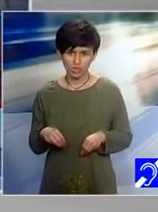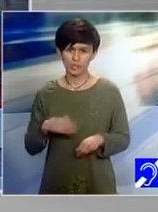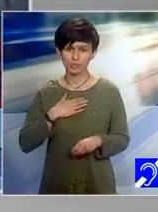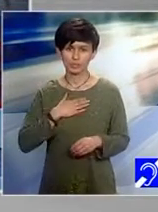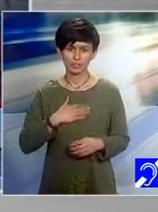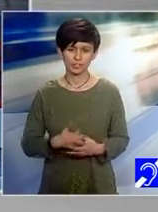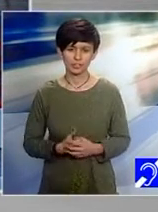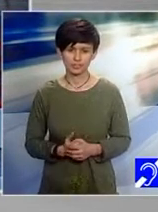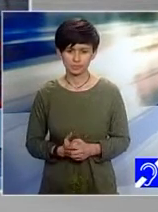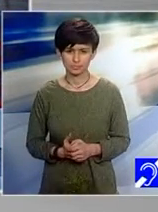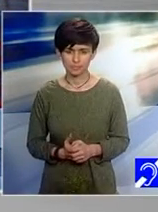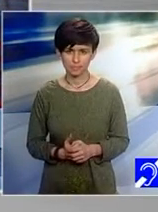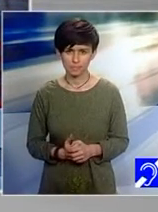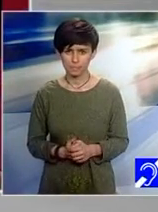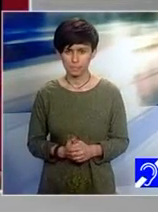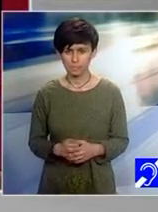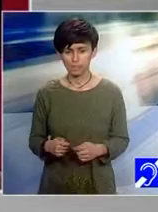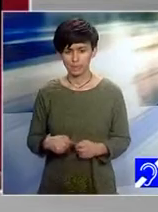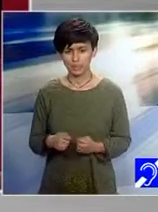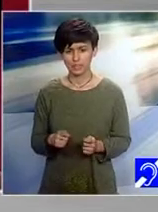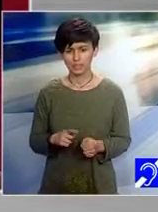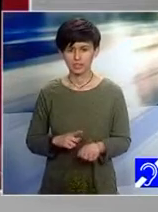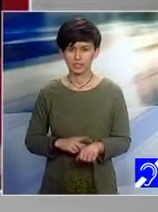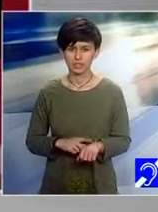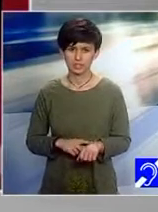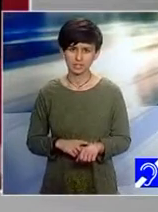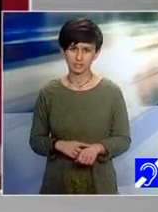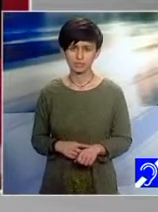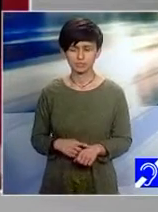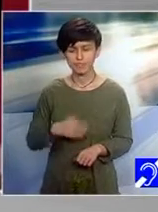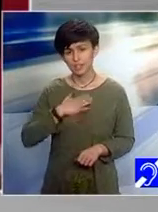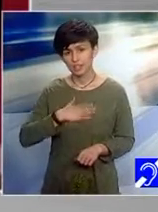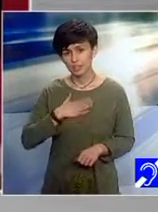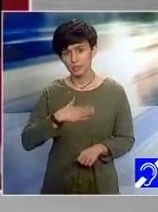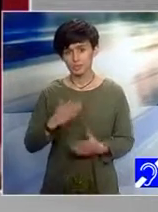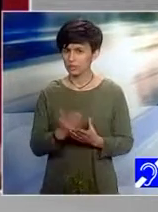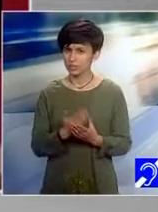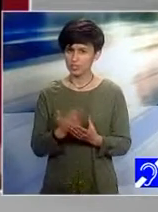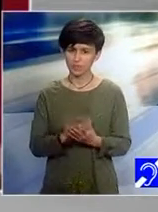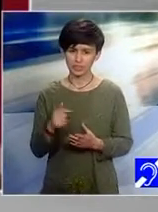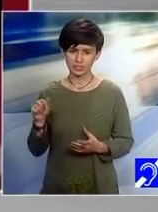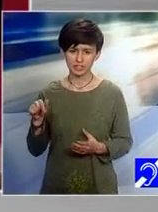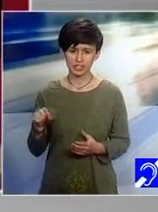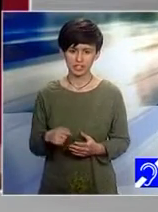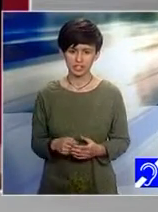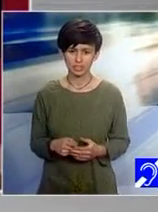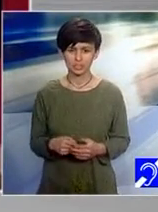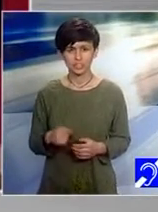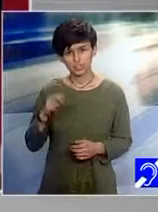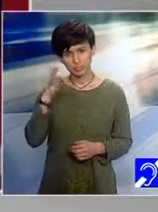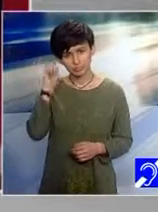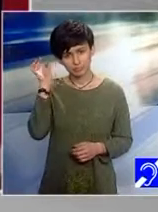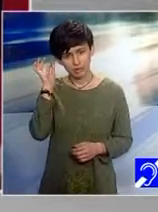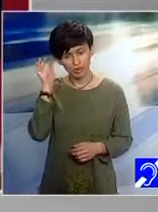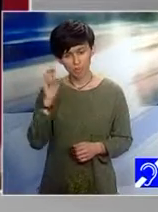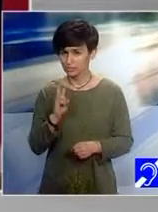venele mele. Iar întotdeauna m-a fascinat povestea ta, am auzit-o de mai multe ori și de fiecare dată ascult cu foarte mare atenție. Deci